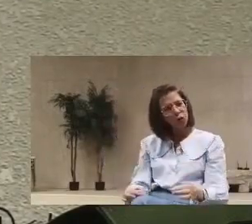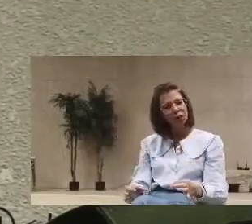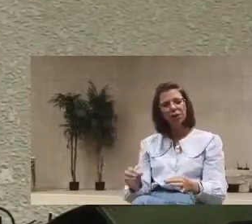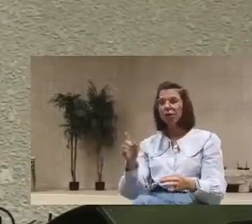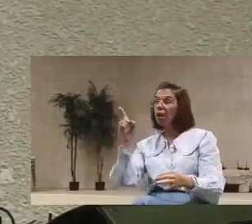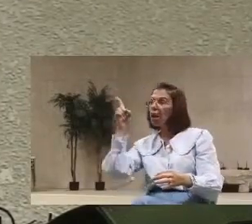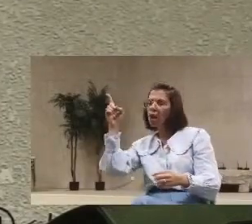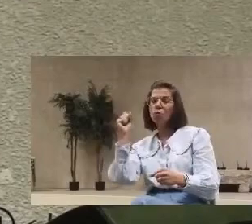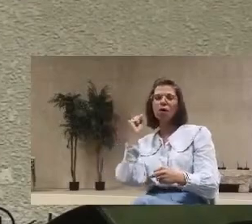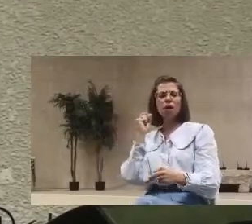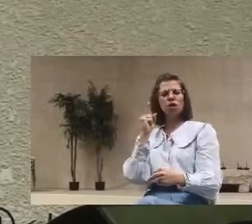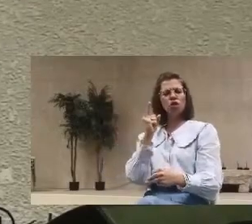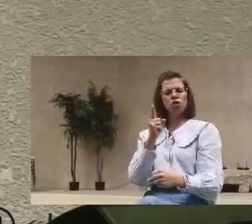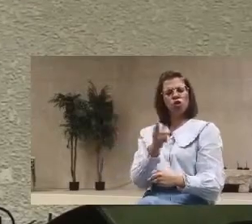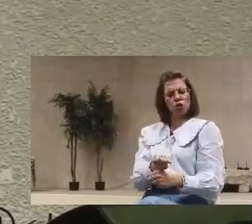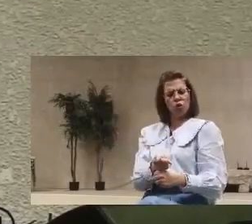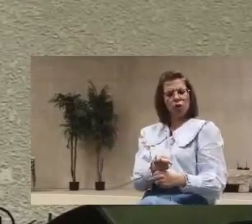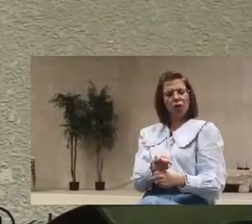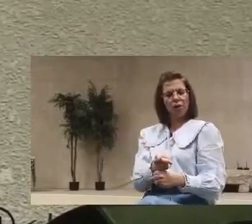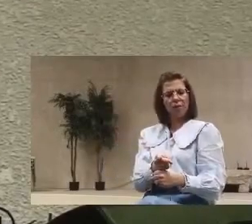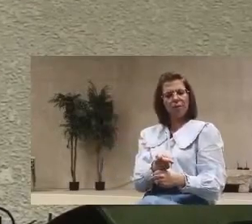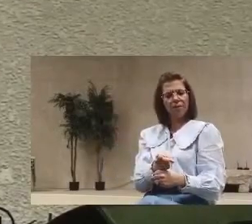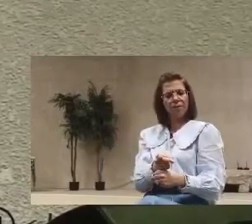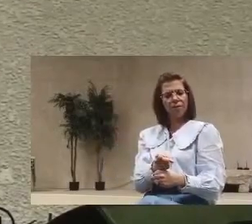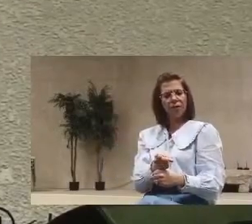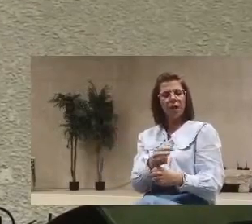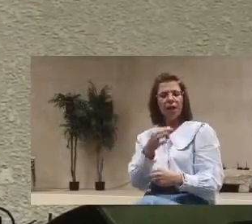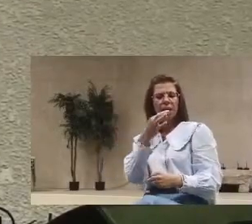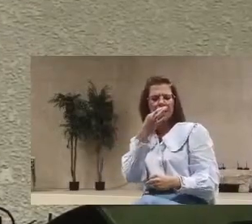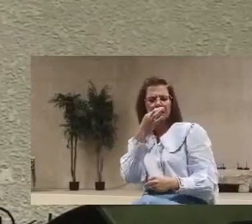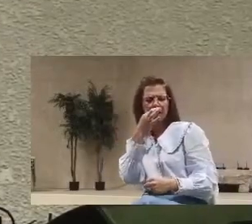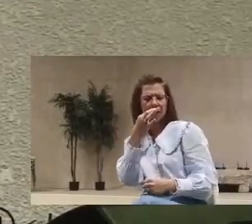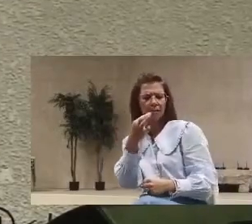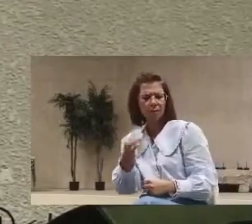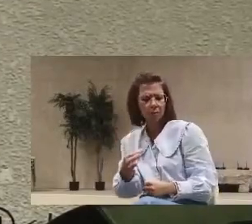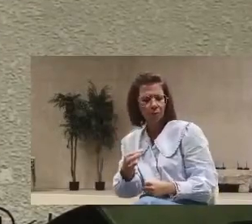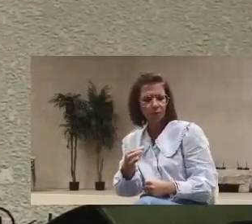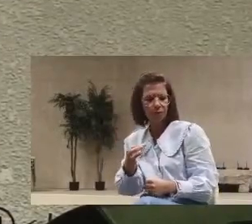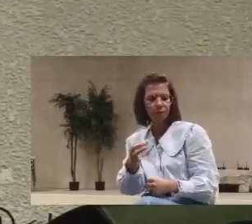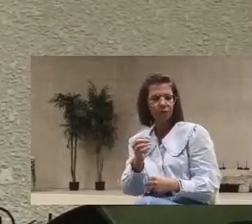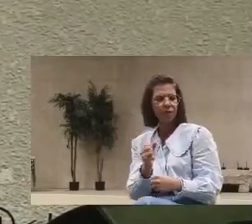les pauvres avec équité, et il prononcera avec droiture.